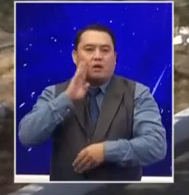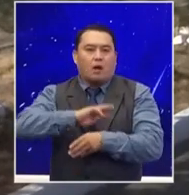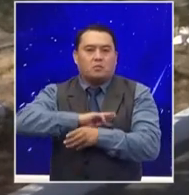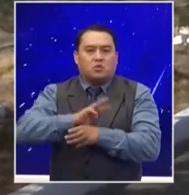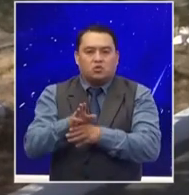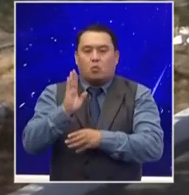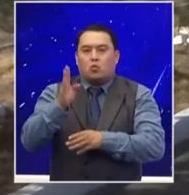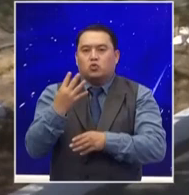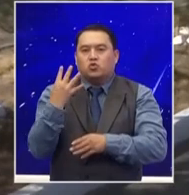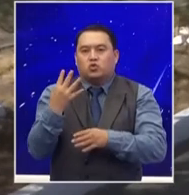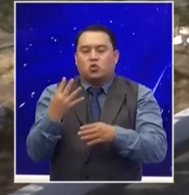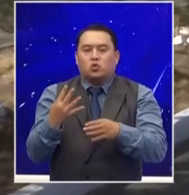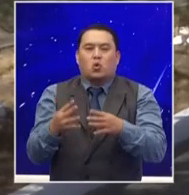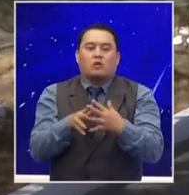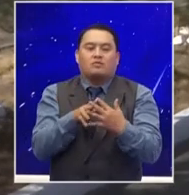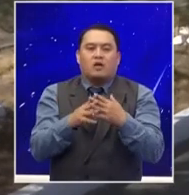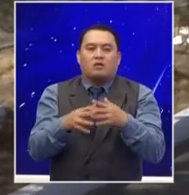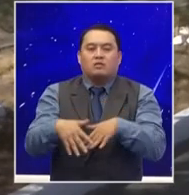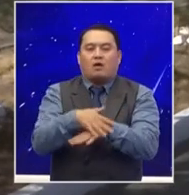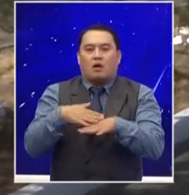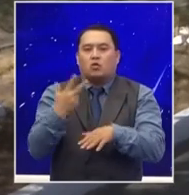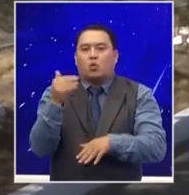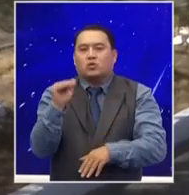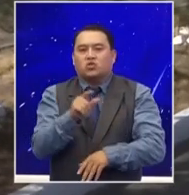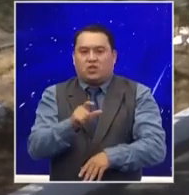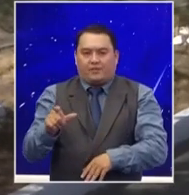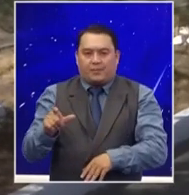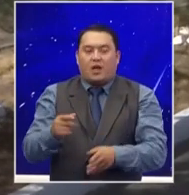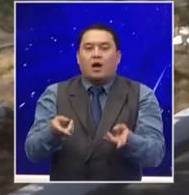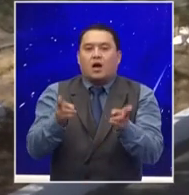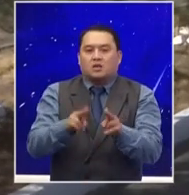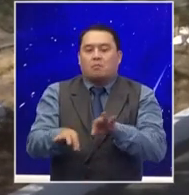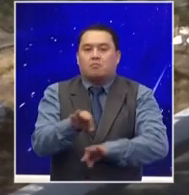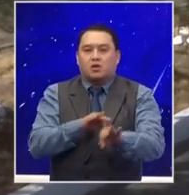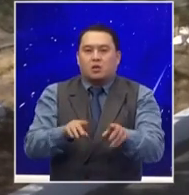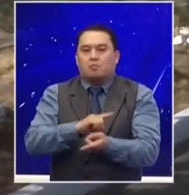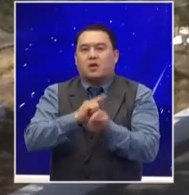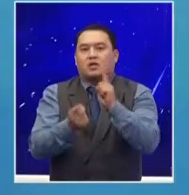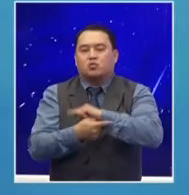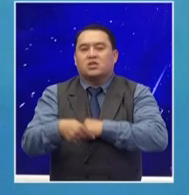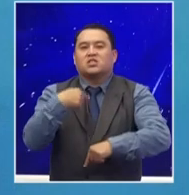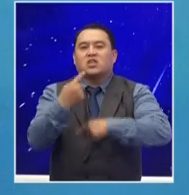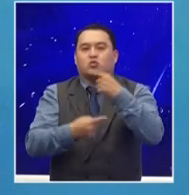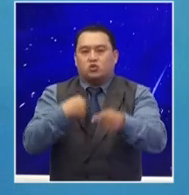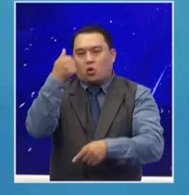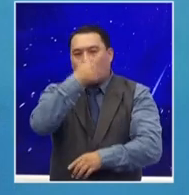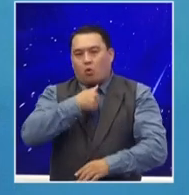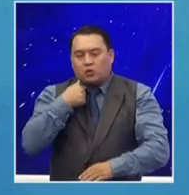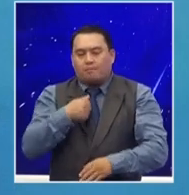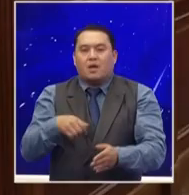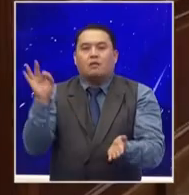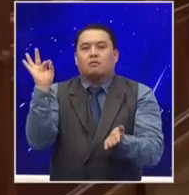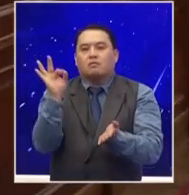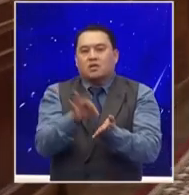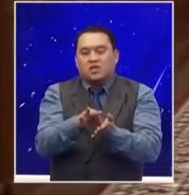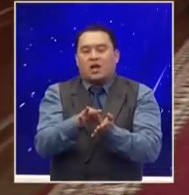будут обеспечены 4 НП с численностью населения более 3000 человек. Остальные проекты перейдут на следующий год. Всего в рамках намеченных проектов